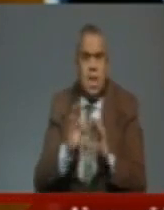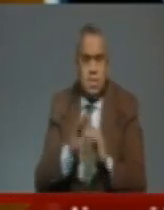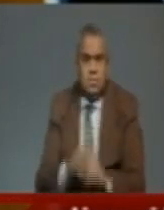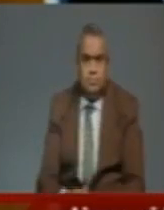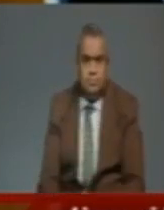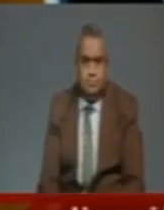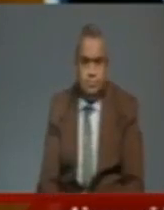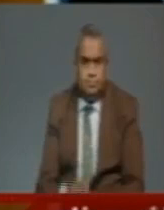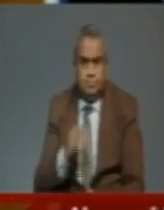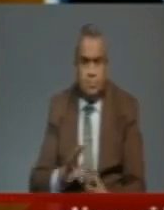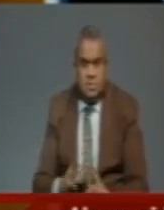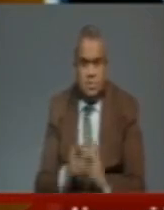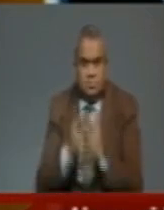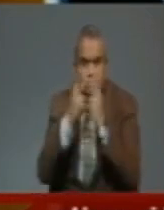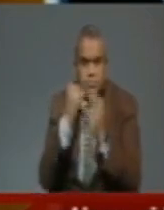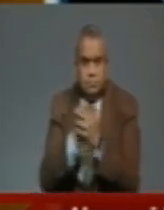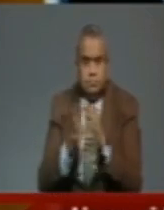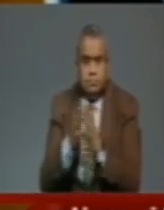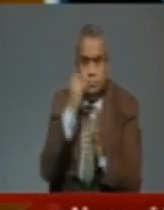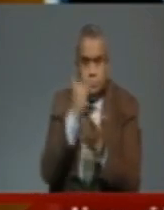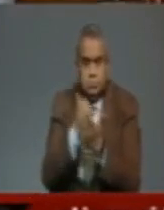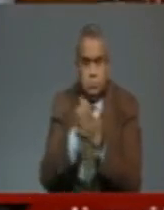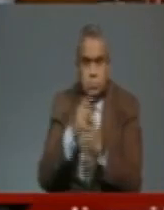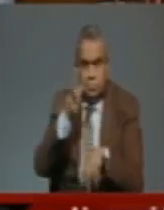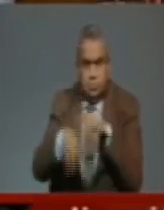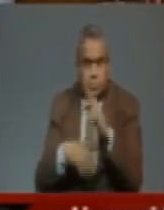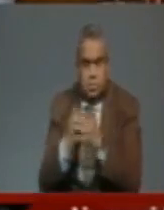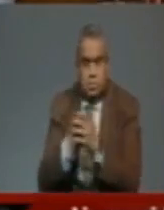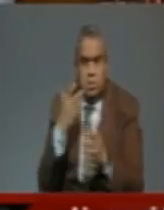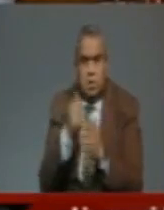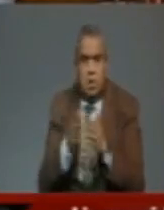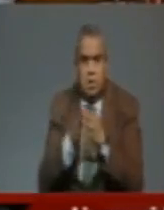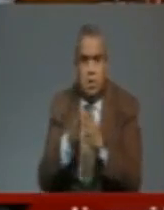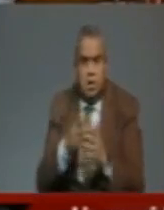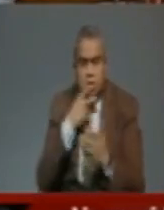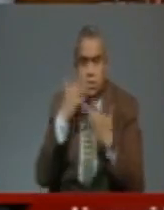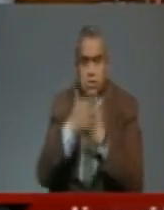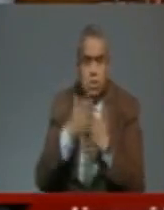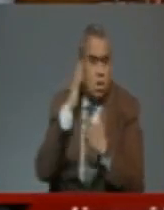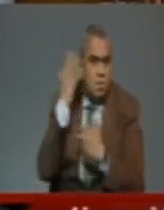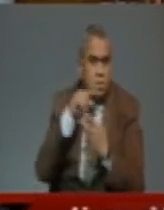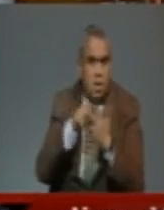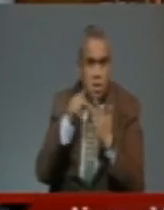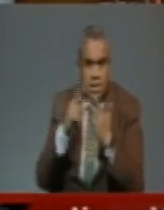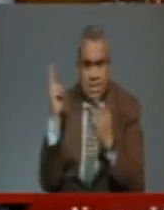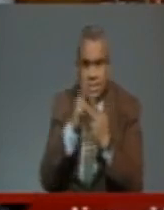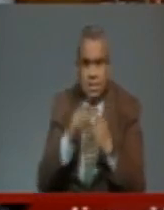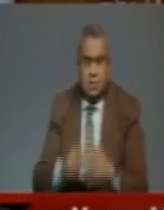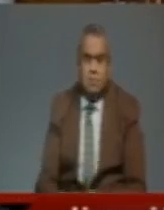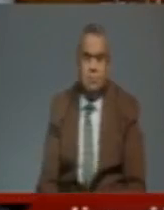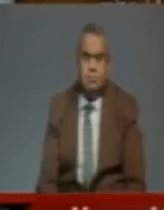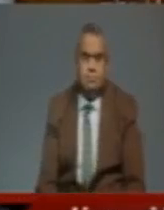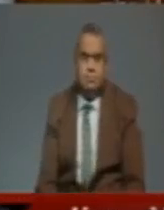نطور الاسطول، فبدانا في اول شركه. عندنا يا فندم شركتين ملكنا دلوقتي، وشركه